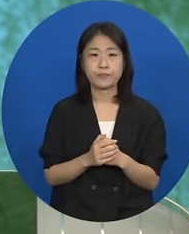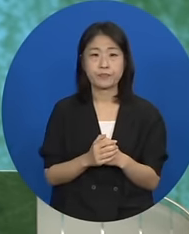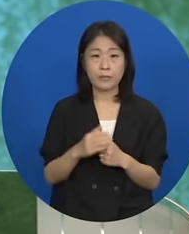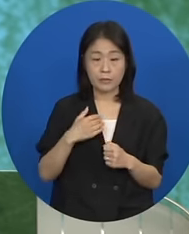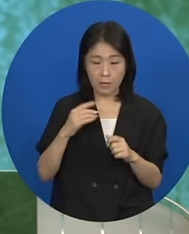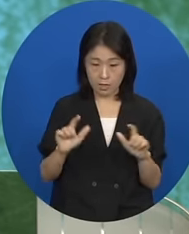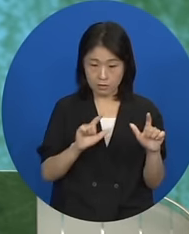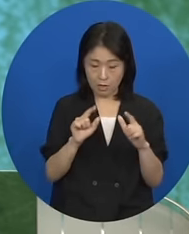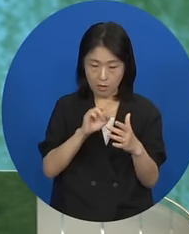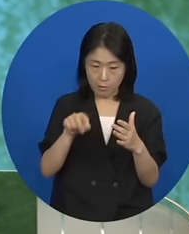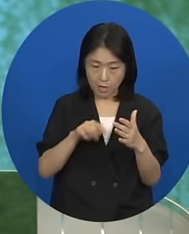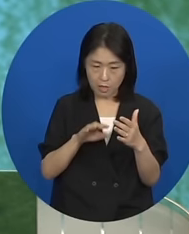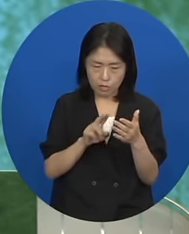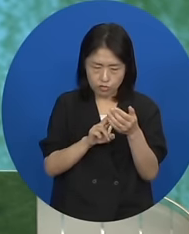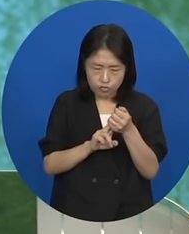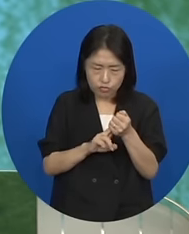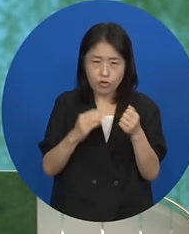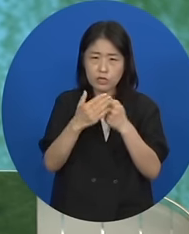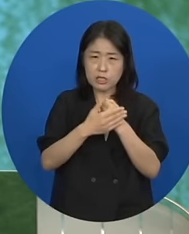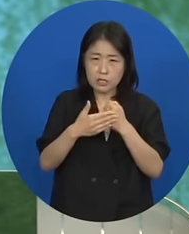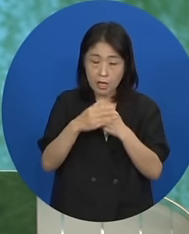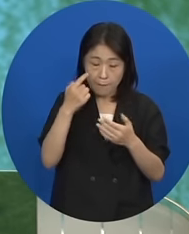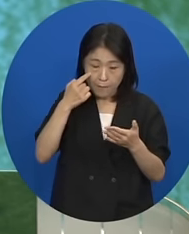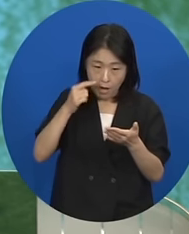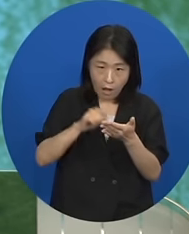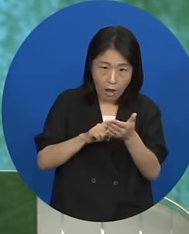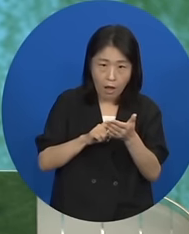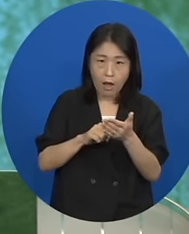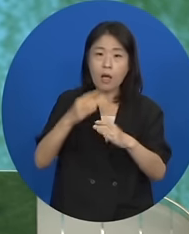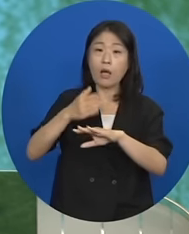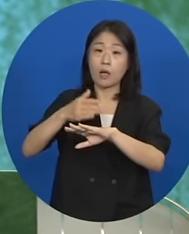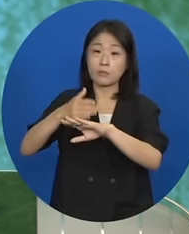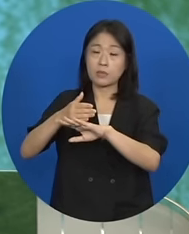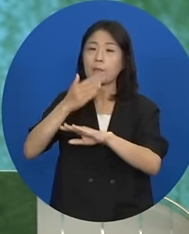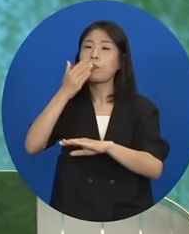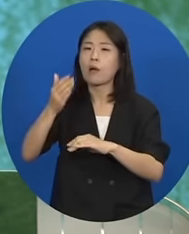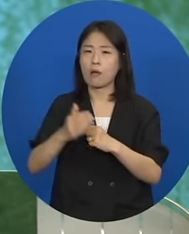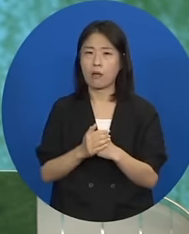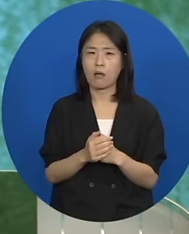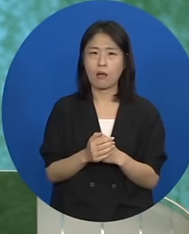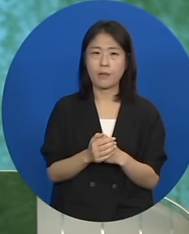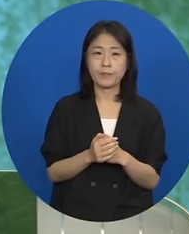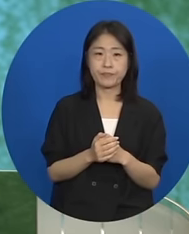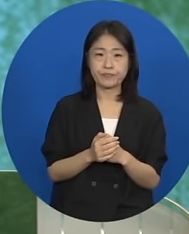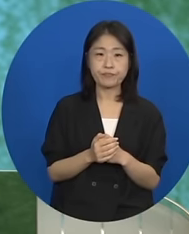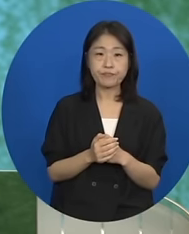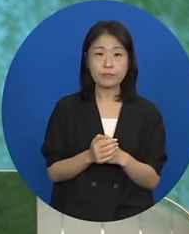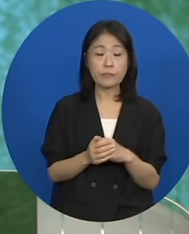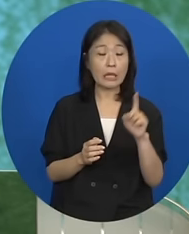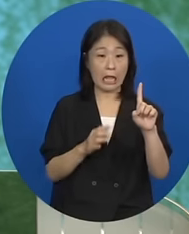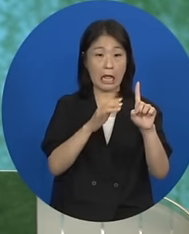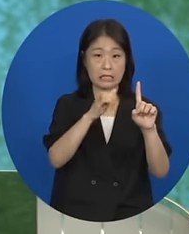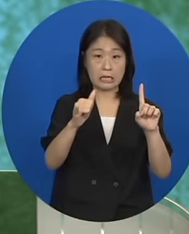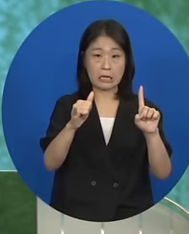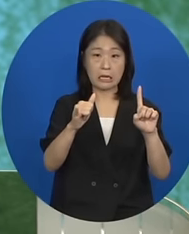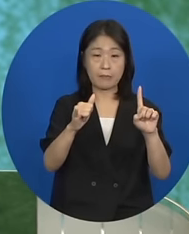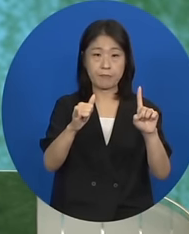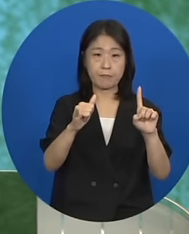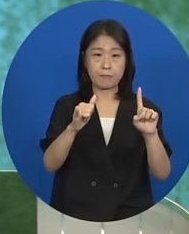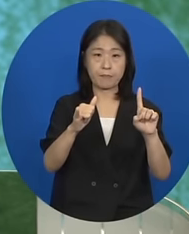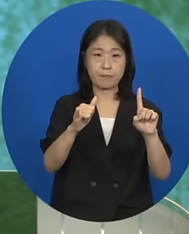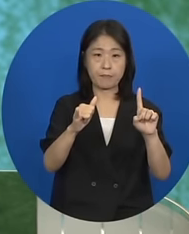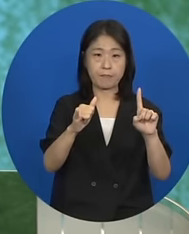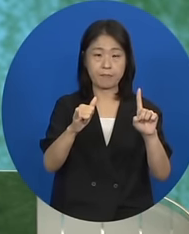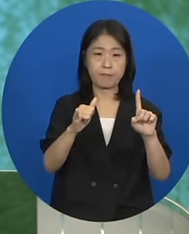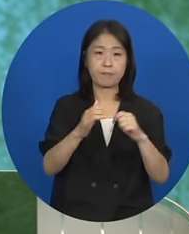발견하면 뭐 하게 된다고요 감사하게 된다고 했잖아요이 사람이 이거 감사할 조건이나 하나님께 영광을 올려드리고 다시 가던 길를